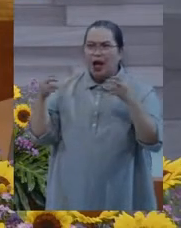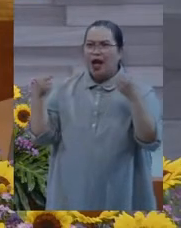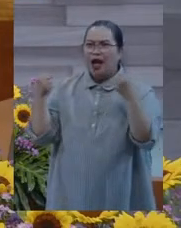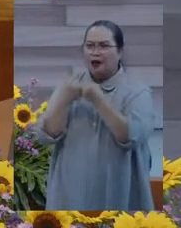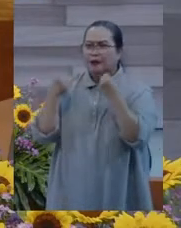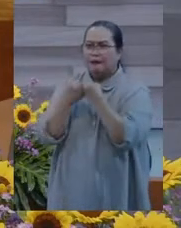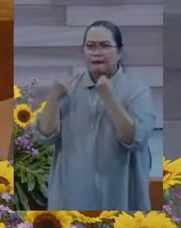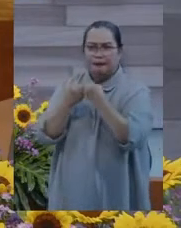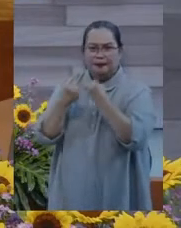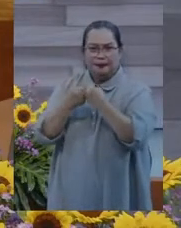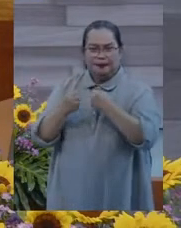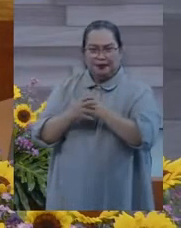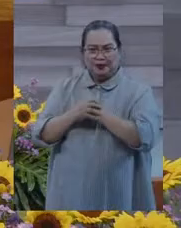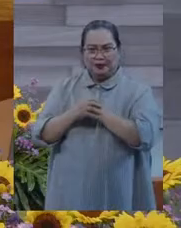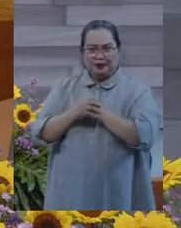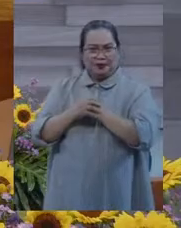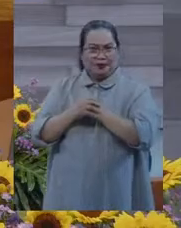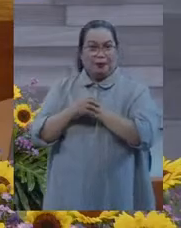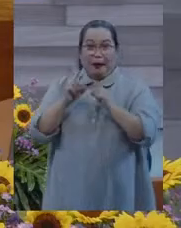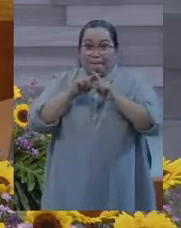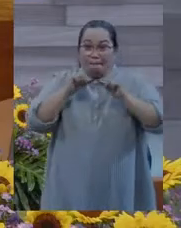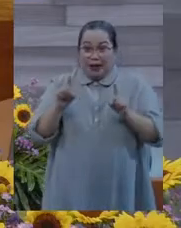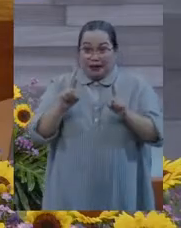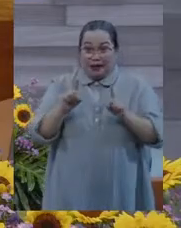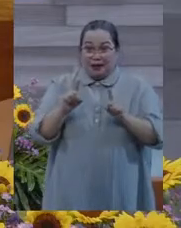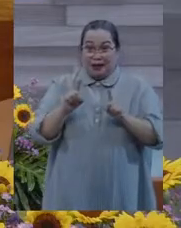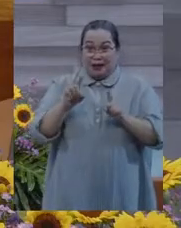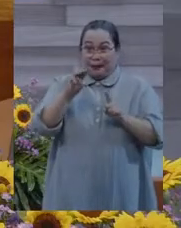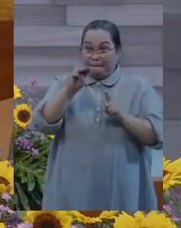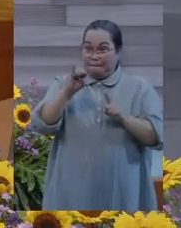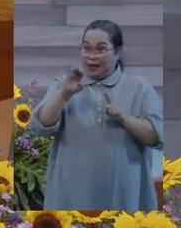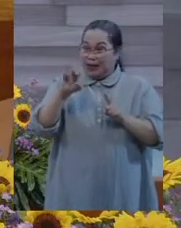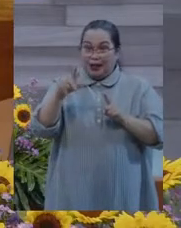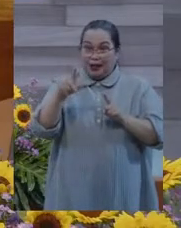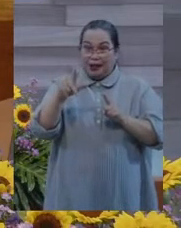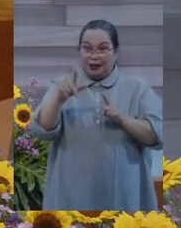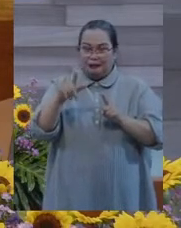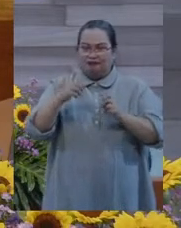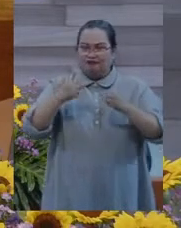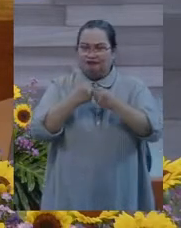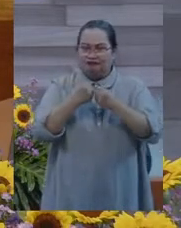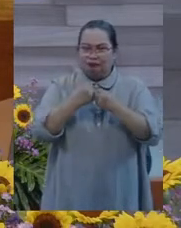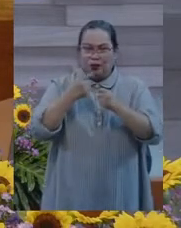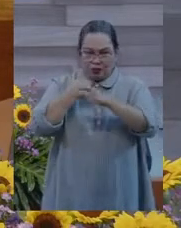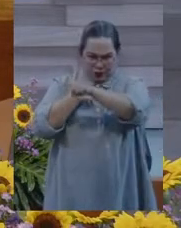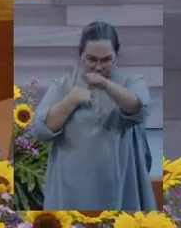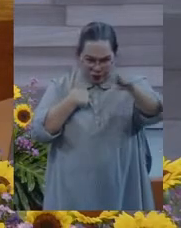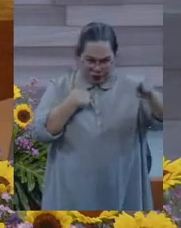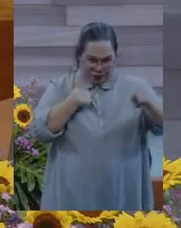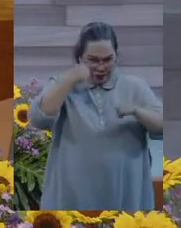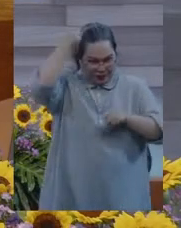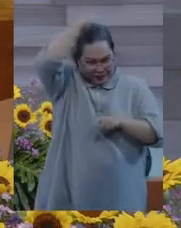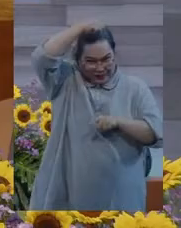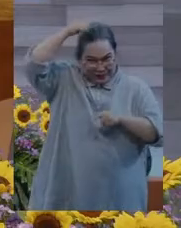back." Pero si Michael po, ang pinagtatanggol niya ay tayo, mga